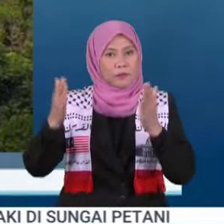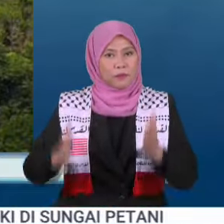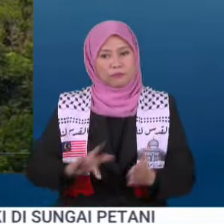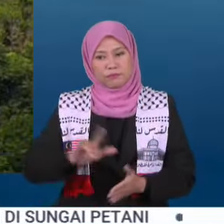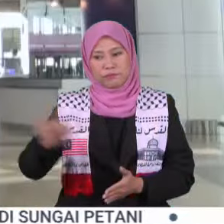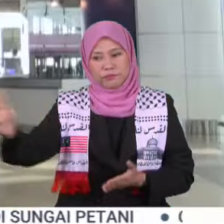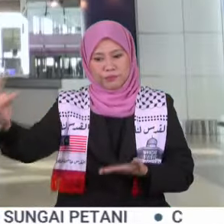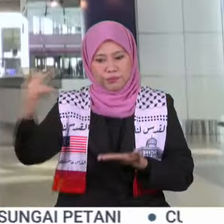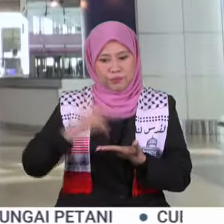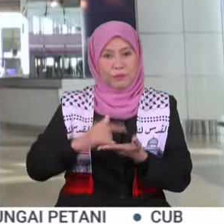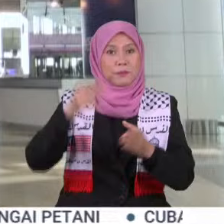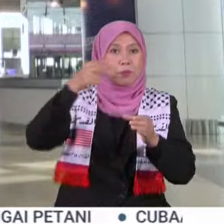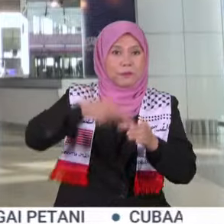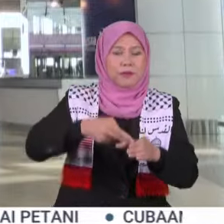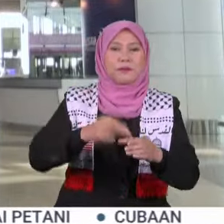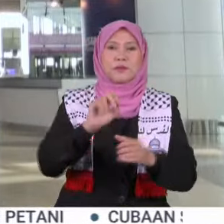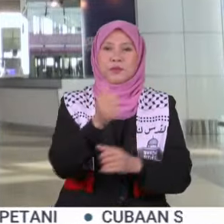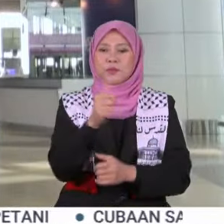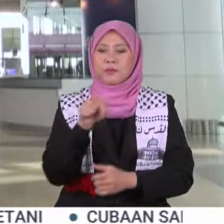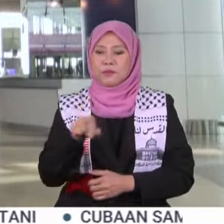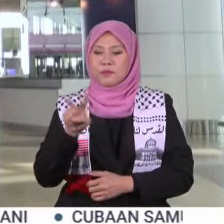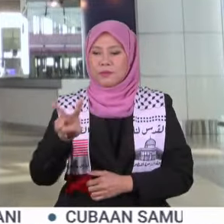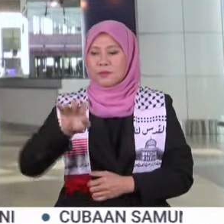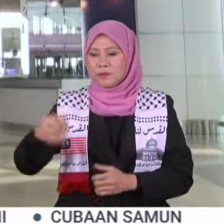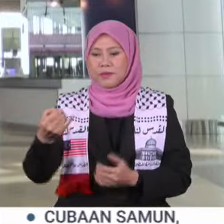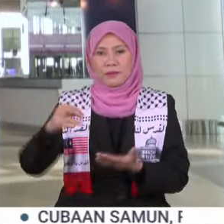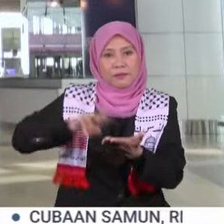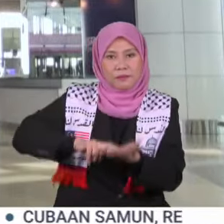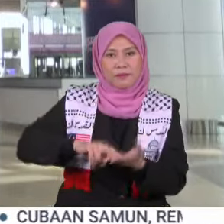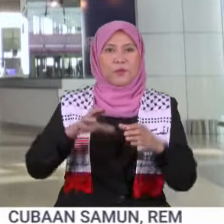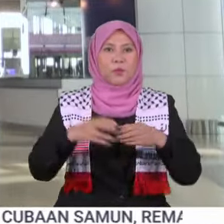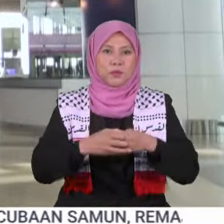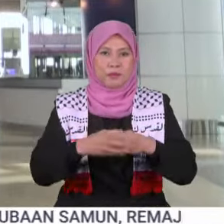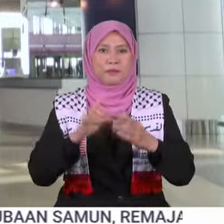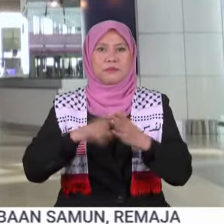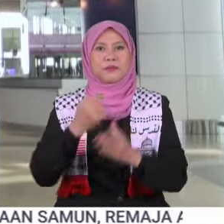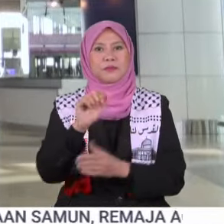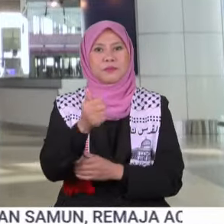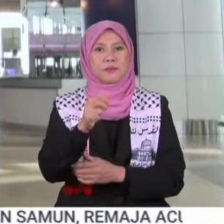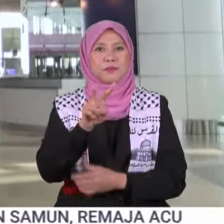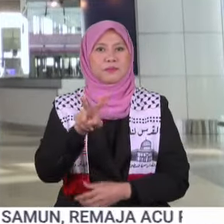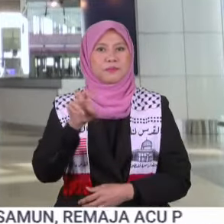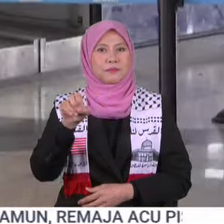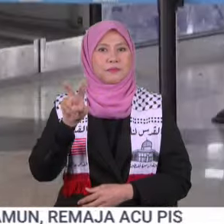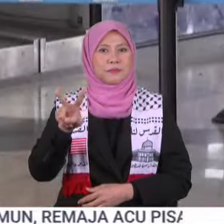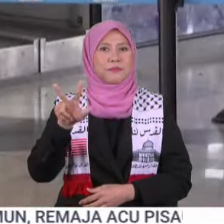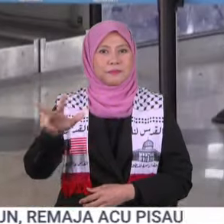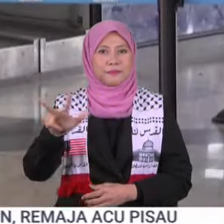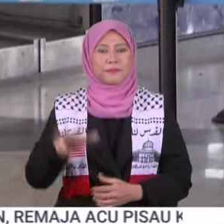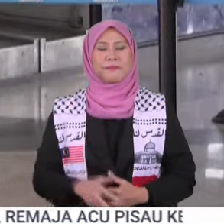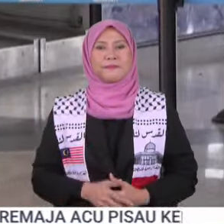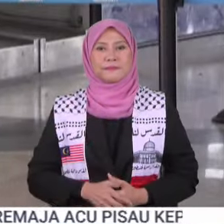pergerakan penumpang daripada 10.2 juta dicatatkan kumpulan pada Oktober 203